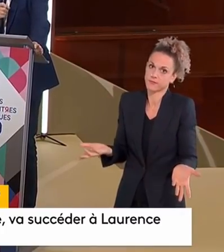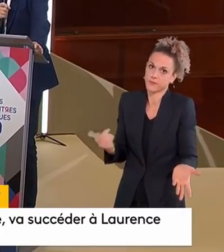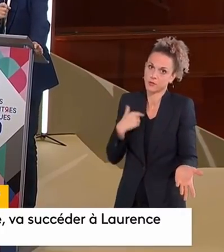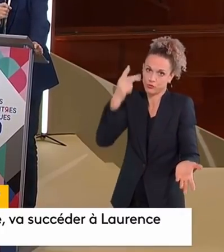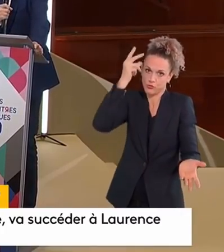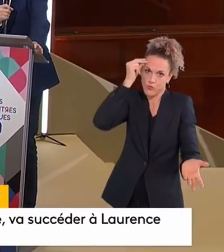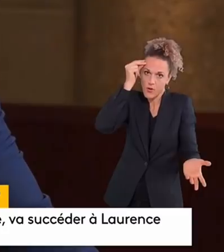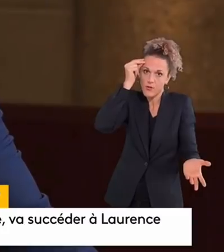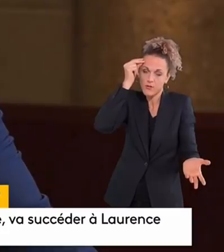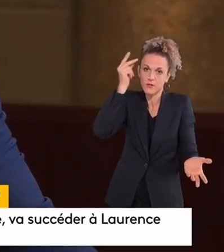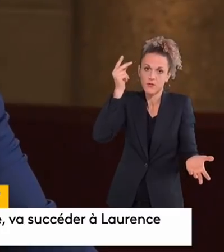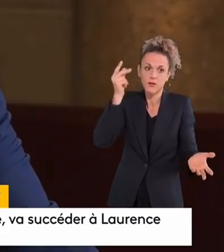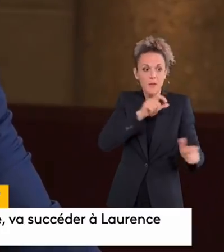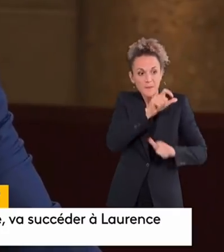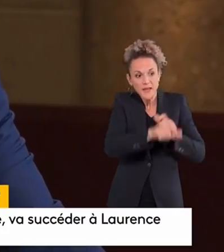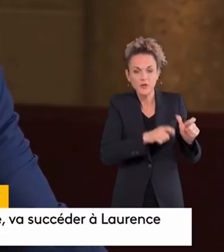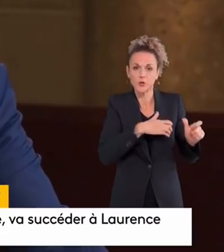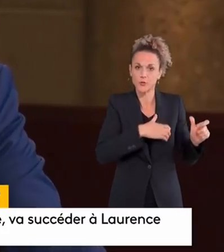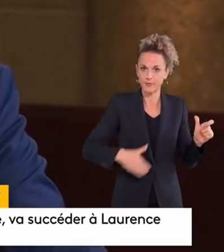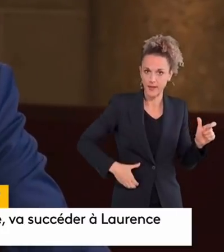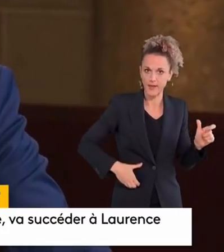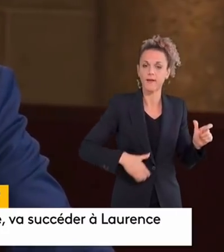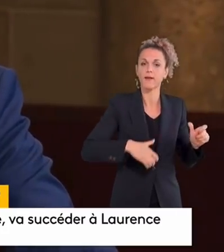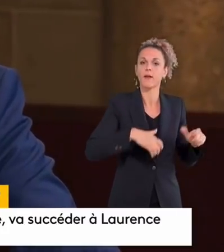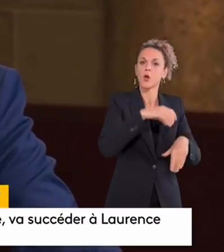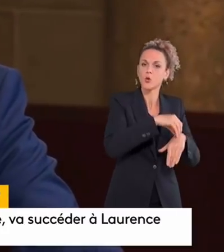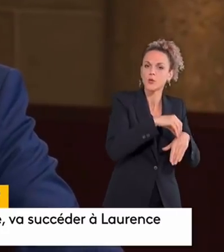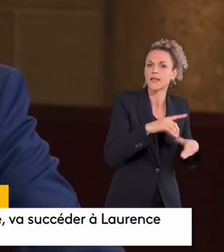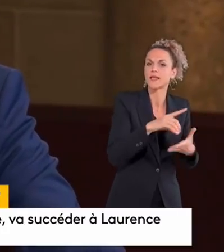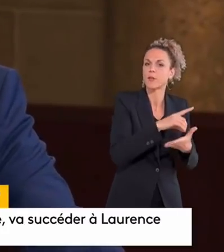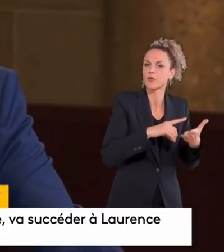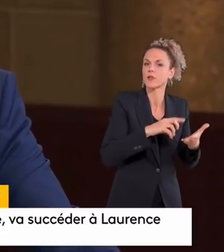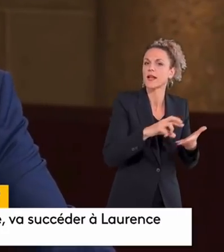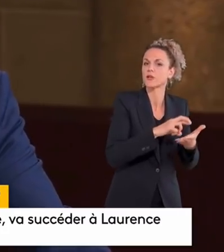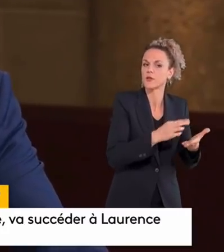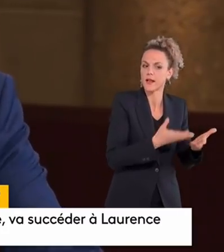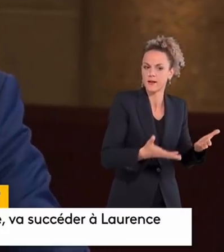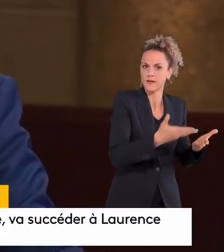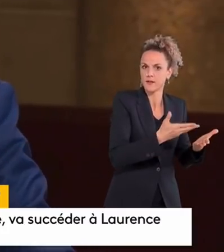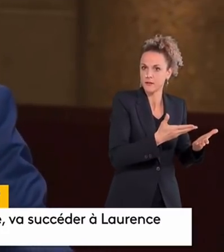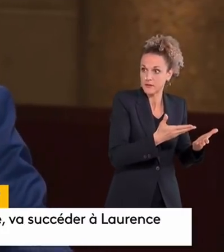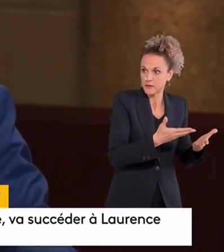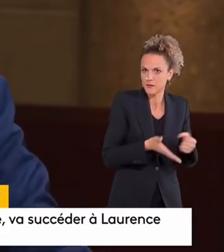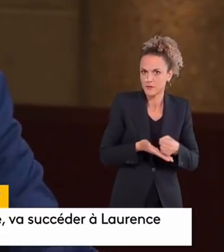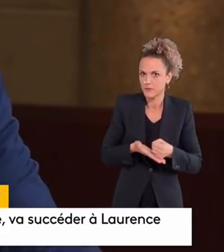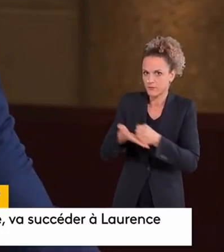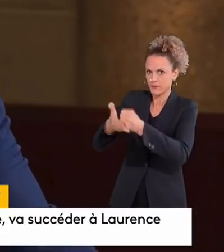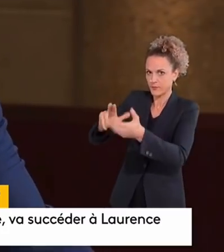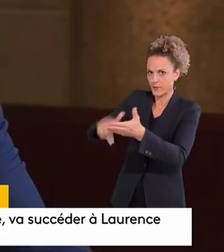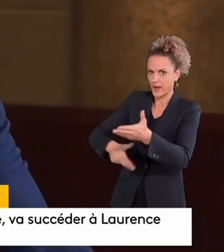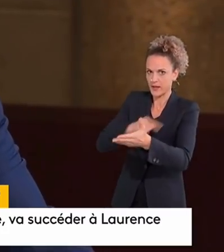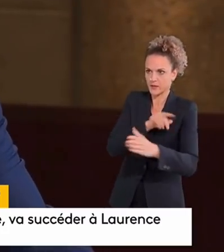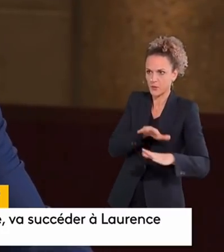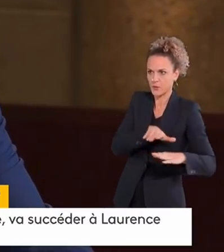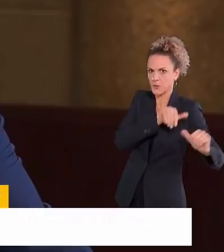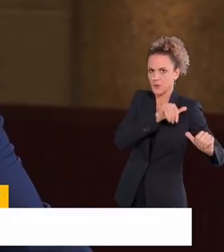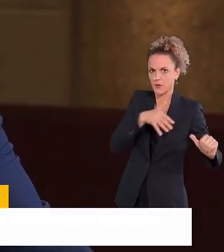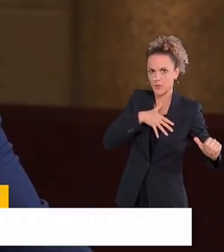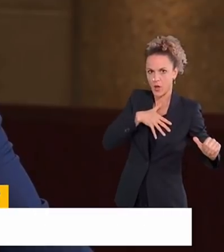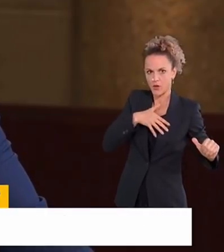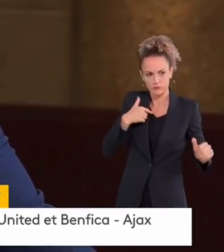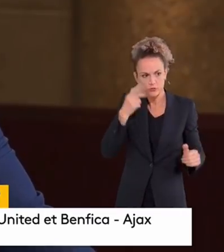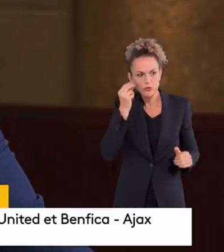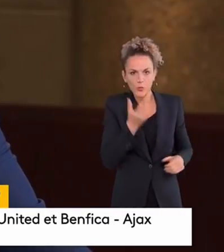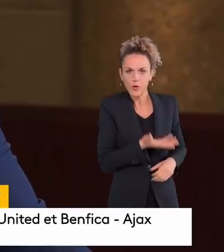que des élus locaux soient réticents à leur accorder leur parrainage. Et je l'ai rappelé, j'ai